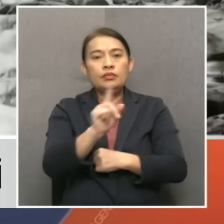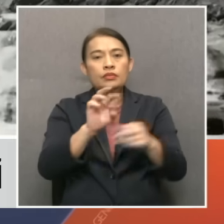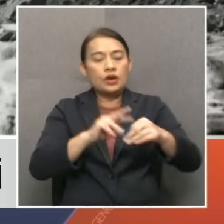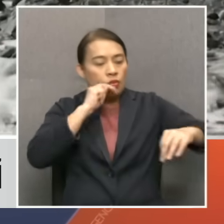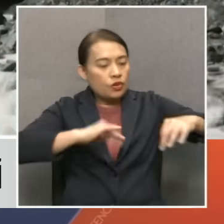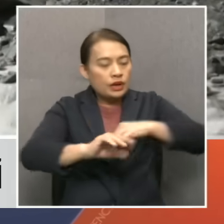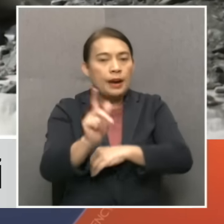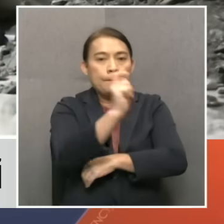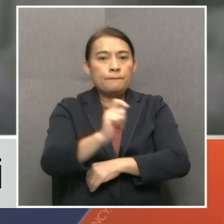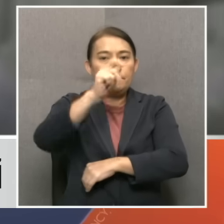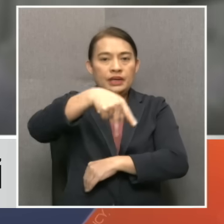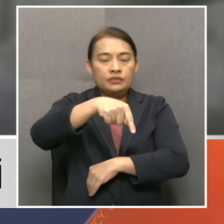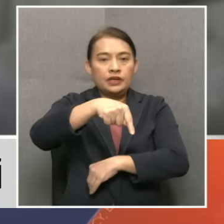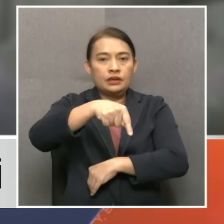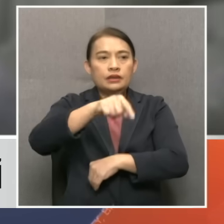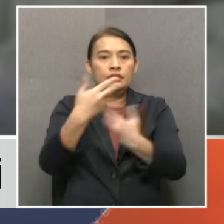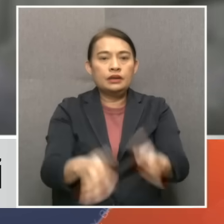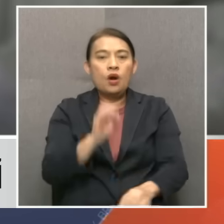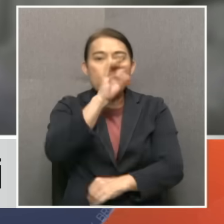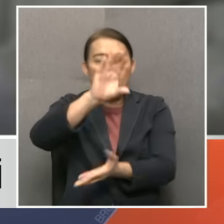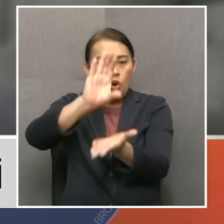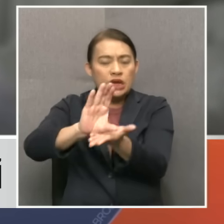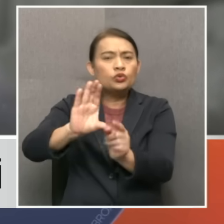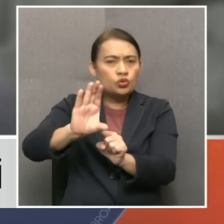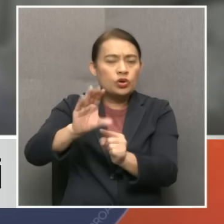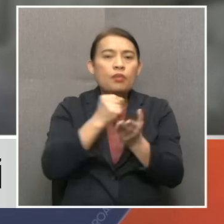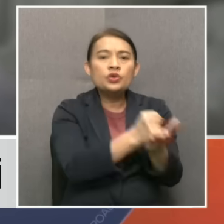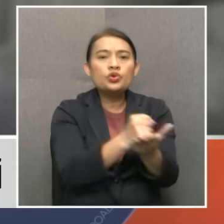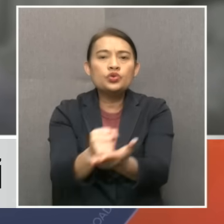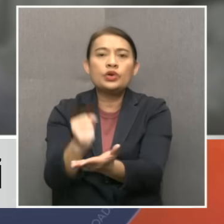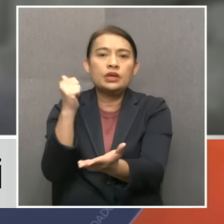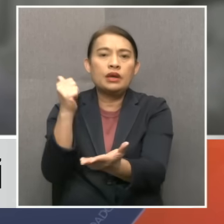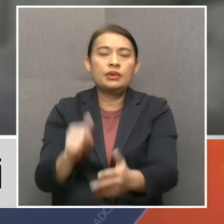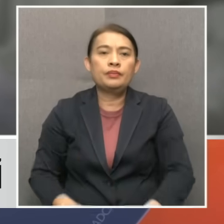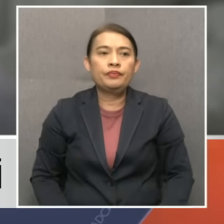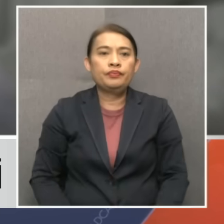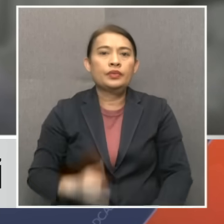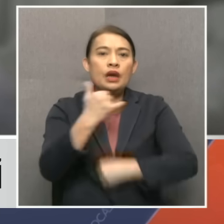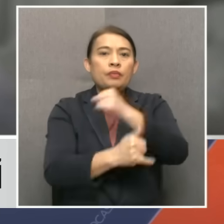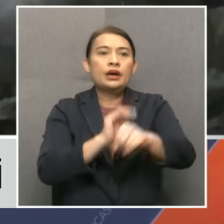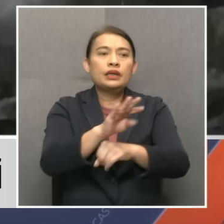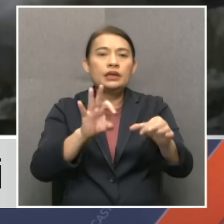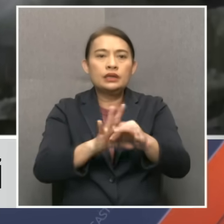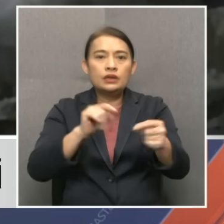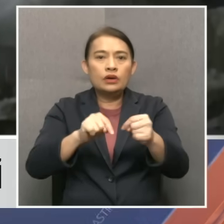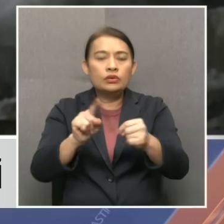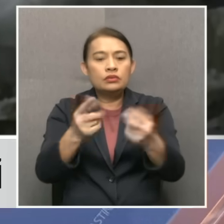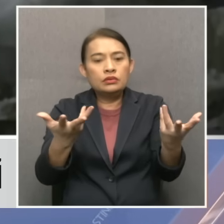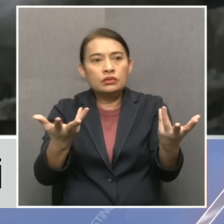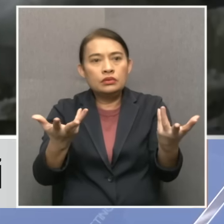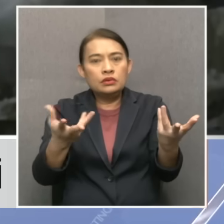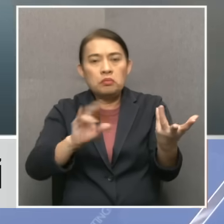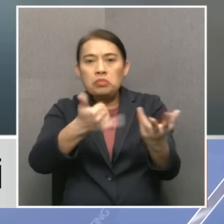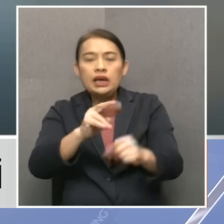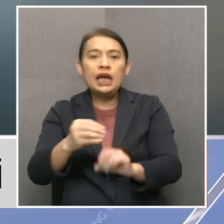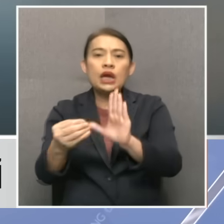ขาก็เสนอมาตลอดว่าขอให้ตั้งกองทุน loss and damage มาช่วยเขาได้ไหมเขาจะประเทศเขาจะหายไปในทะเลหรือแม้แต่กรุงเทพมหานครปริม